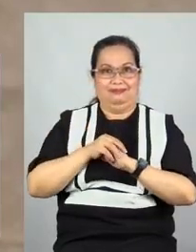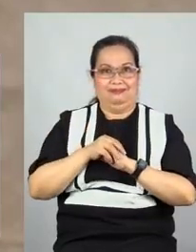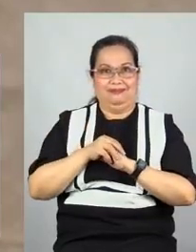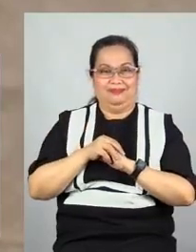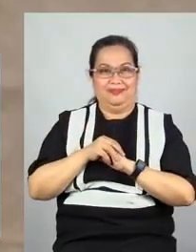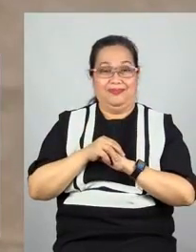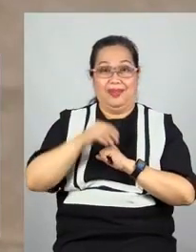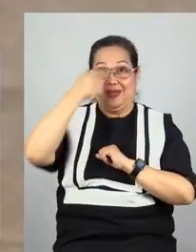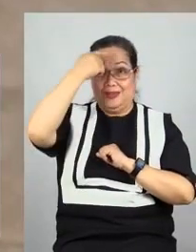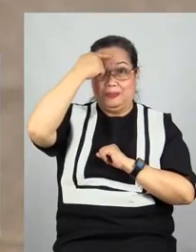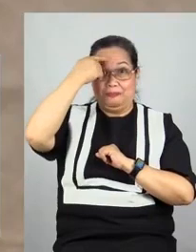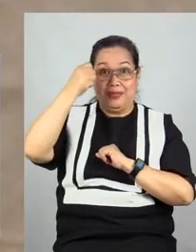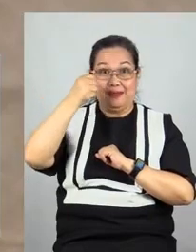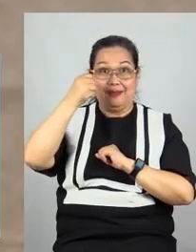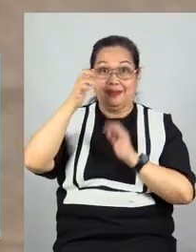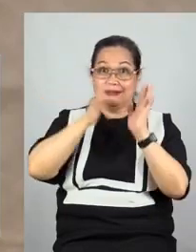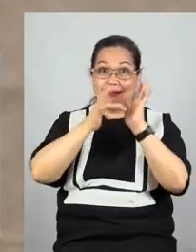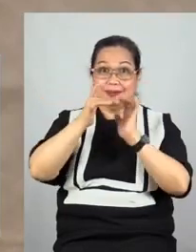Dahil sa kanyang